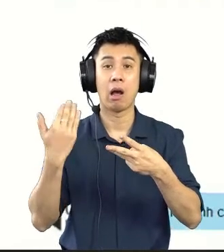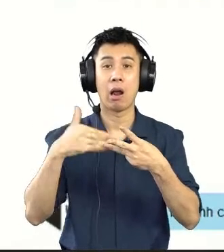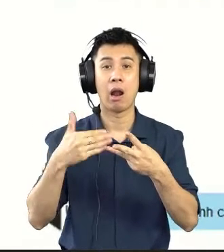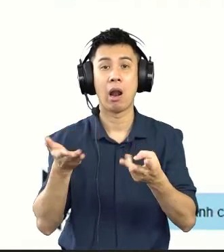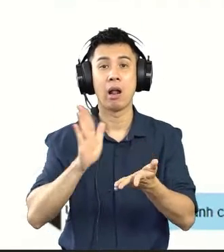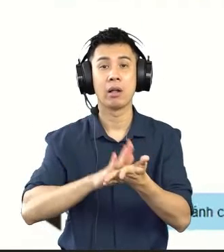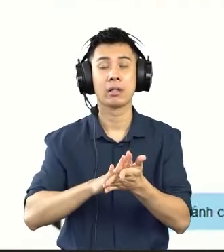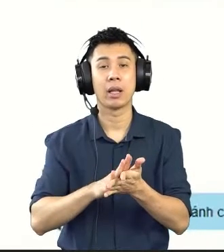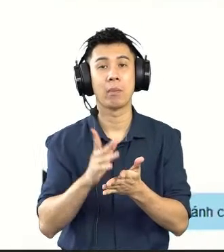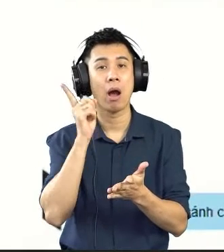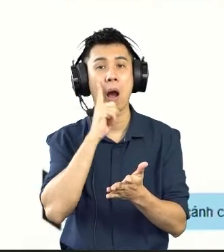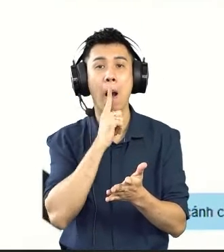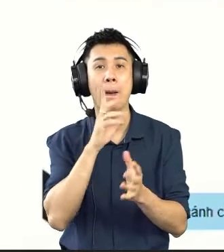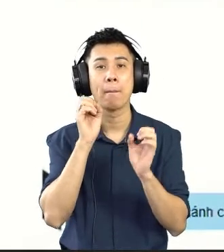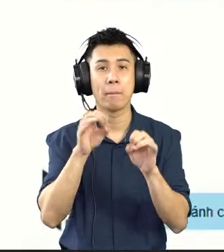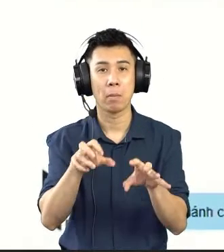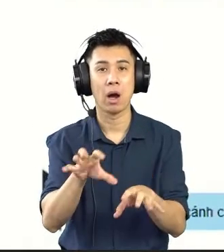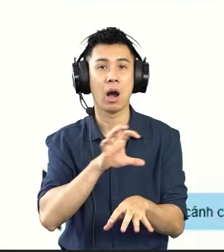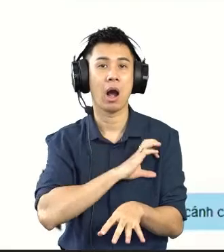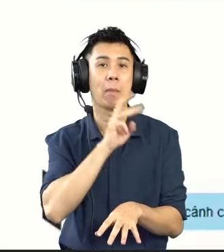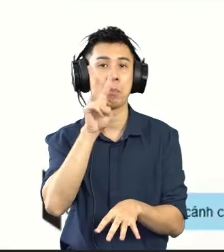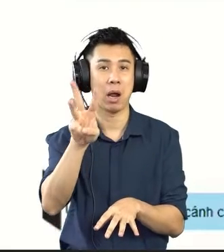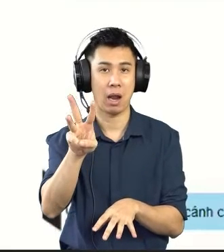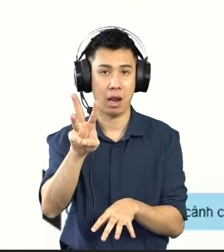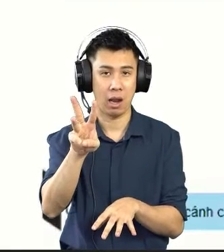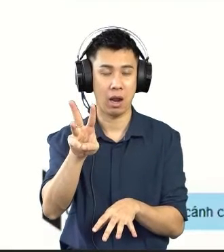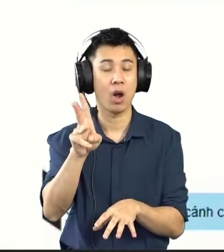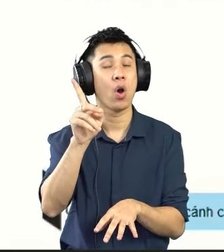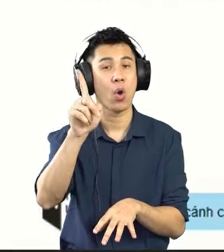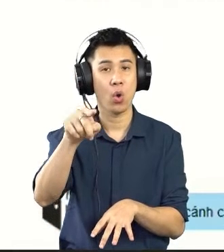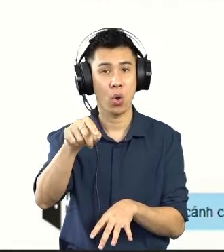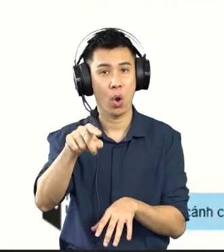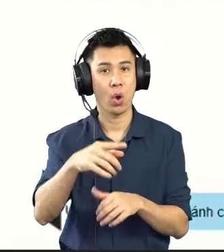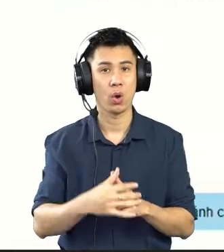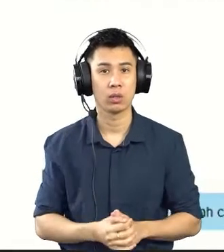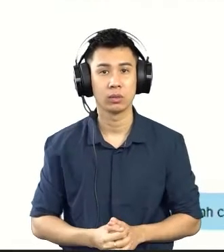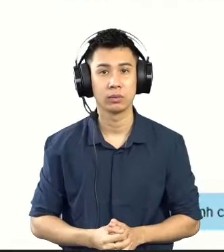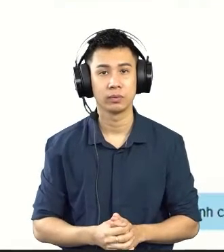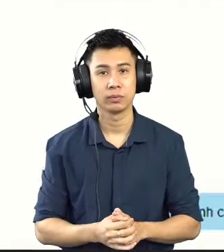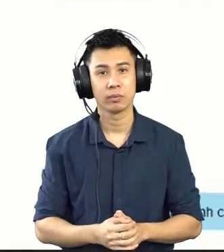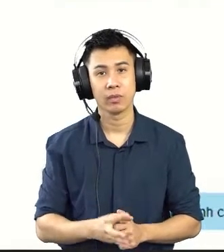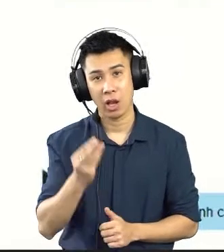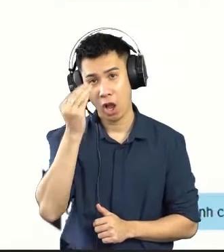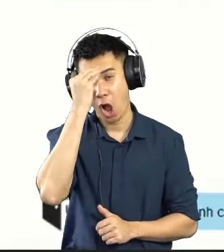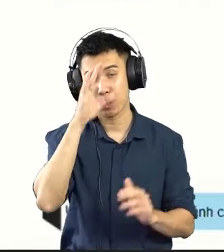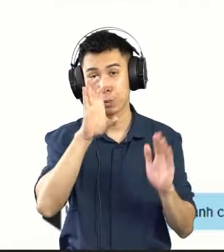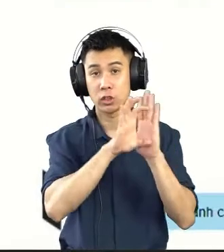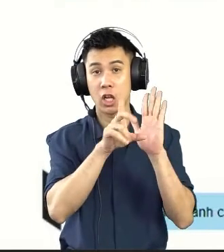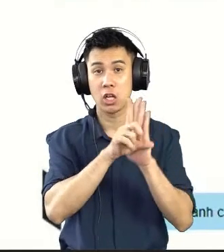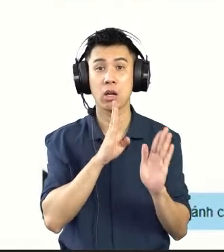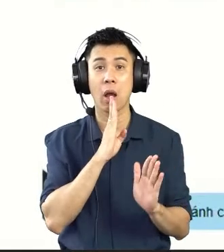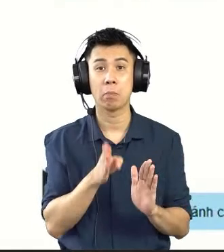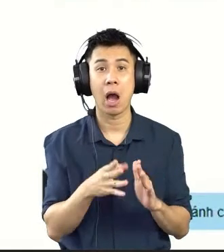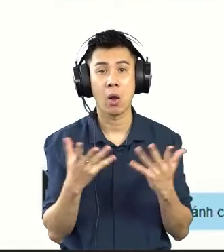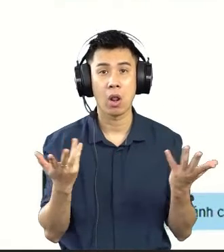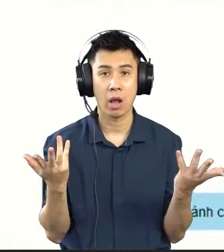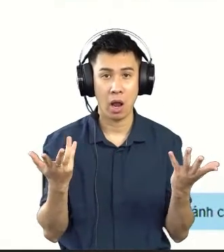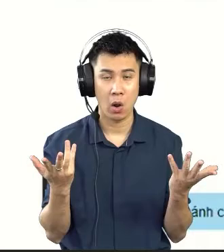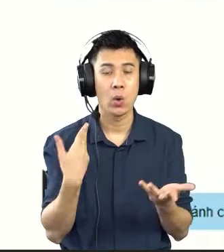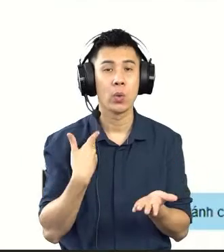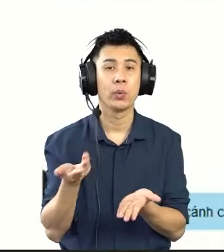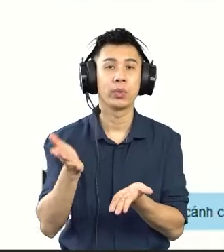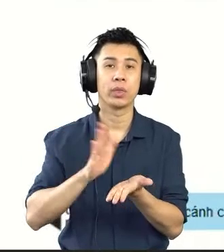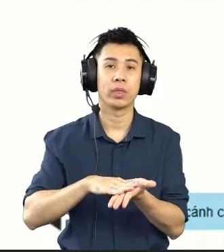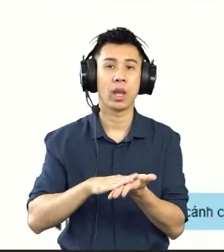nền giáo dục trung học phổ thông khi phối hợp với trường cấp 3 Thủ Khoa Huân. Và để đảm bảo được việc chất lượng của việc học tại ngôi trường cấp 3 này thì bọn em có